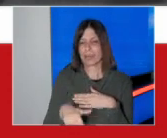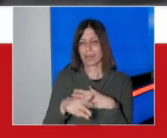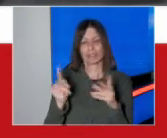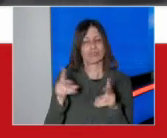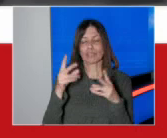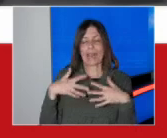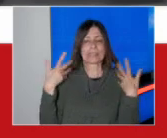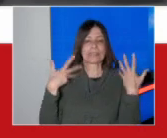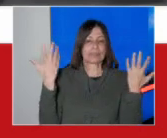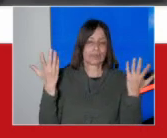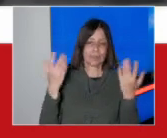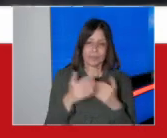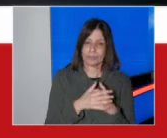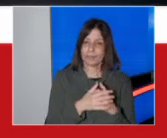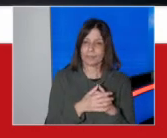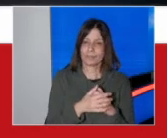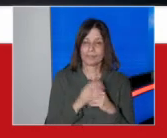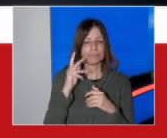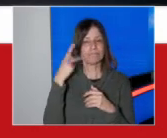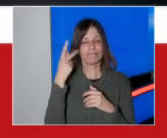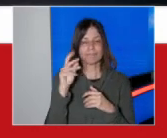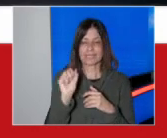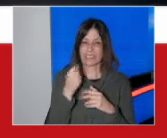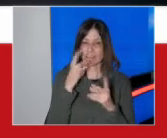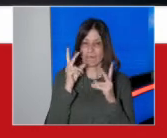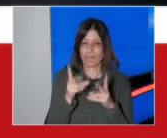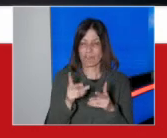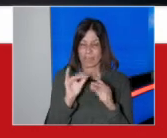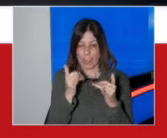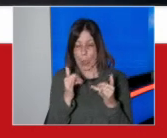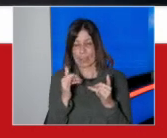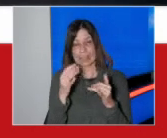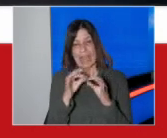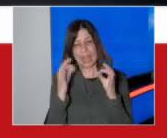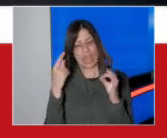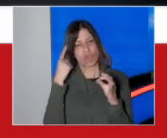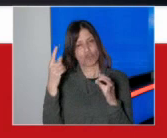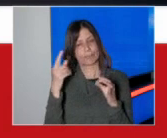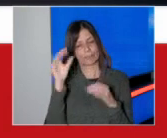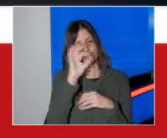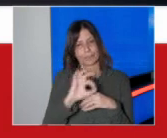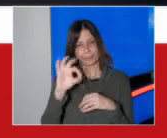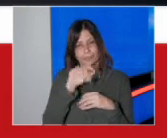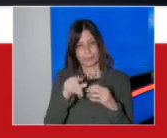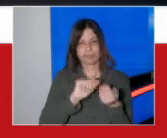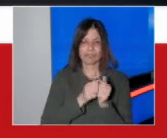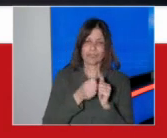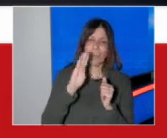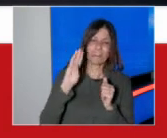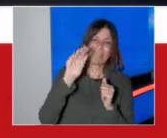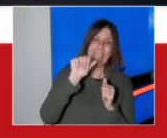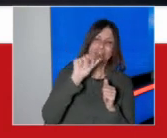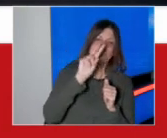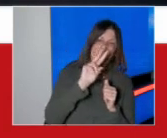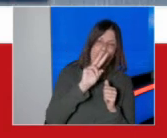שמפניה. פרופסור סירל, האם נכון להתחיל לחשוב על הנגיף הזה, או על ה-BA2, כאשר אומיקרון